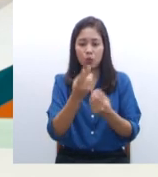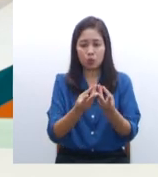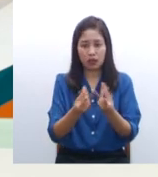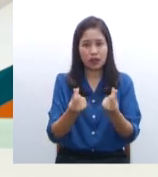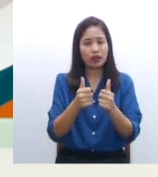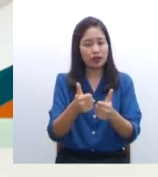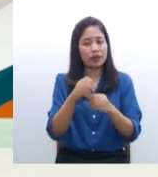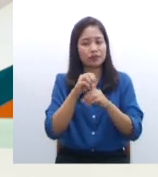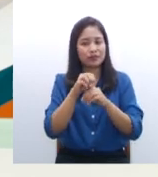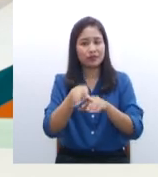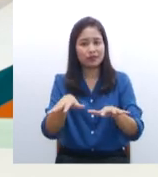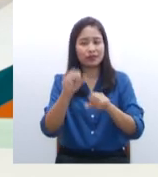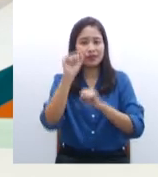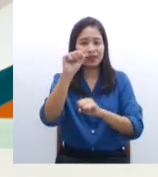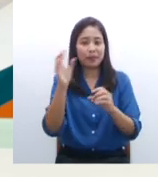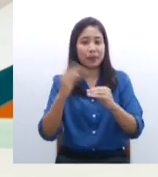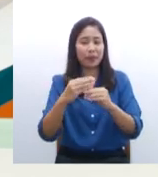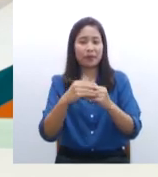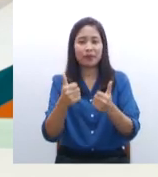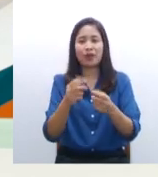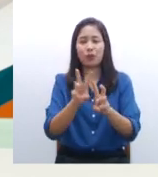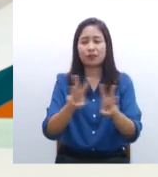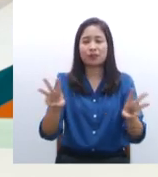ประกาศการรับสมัครเพิ่มเติมได้ที่เว็บไซต์